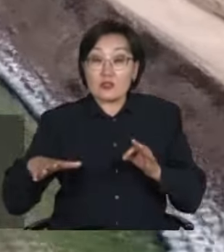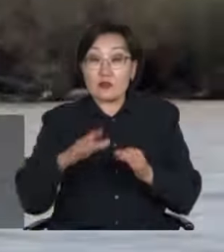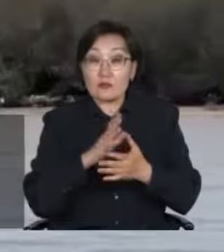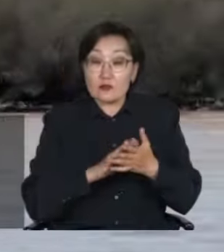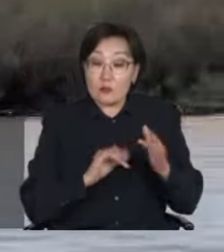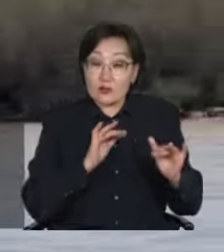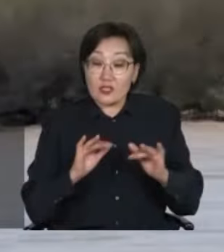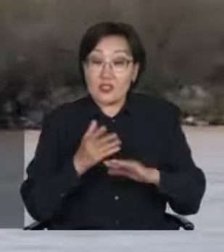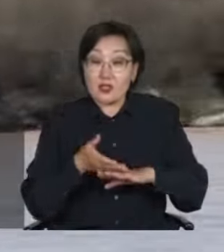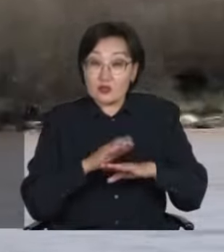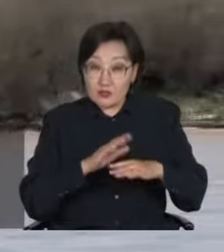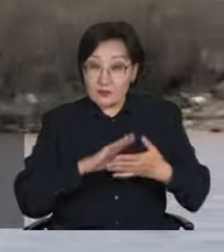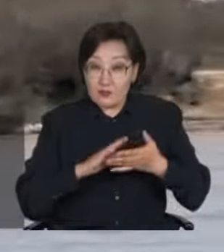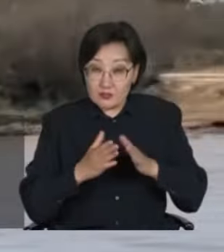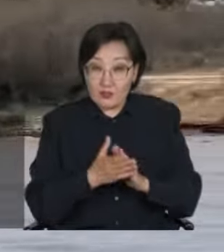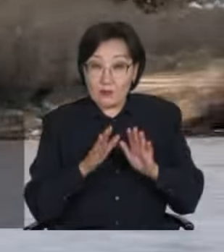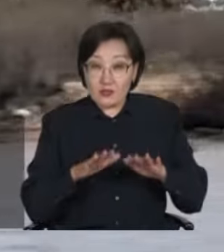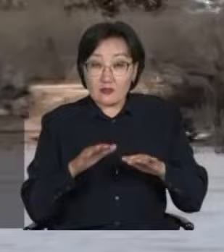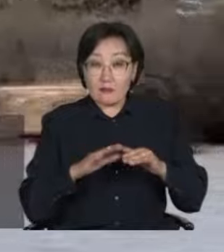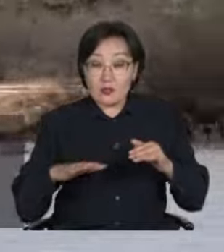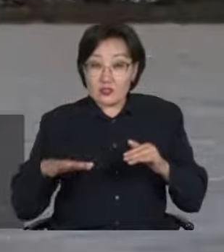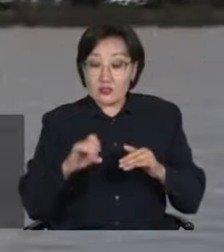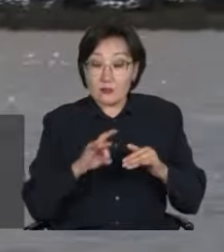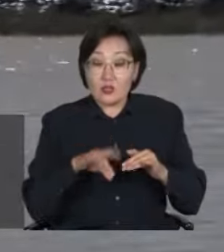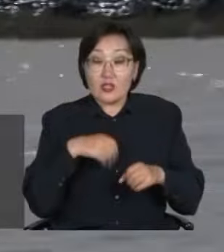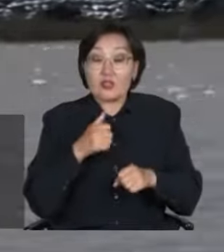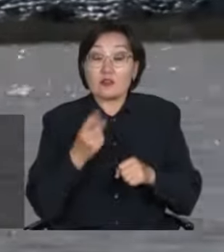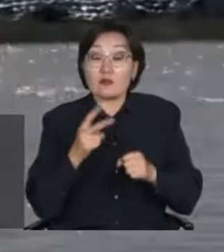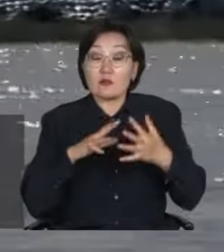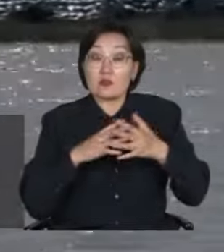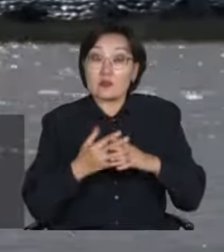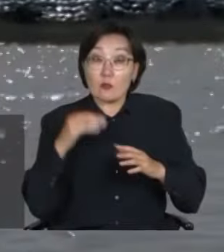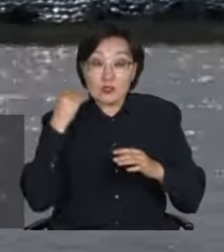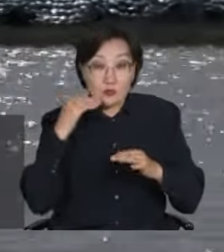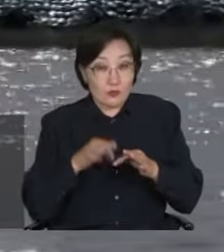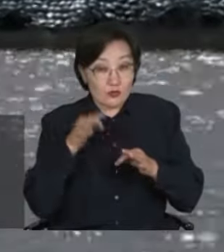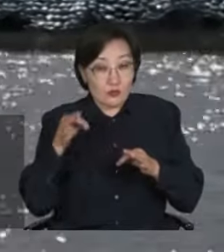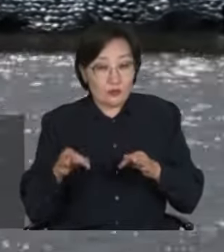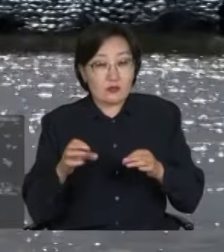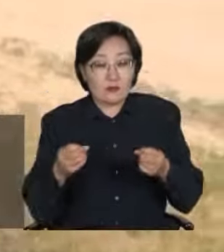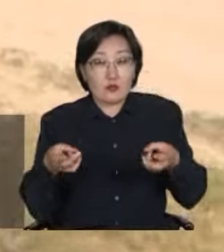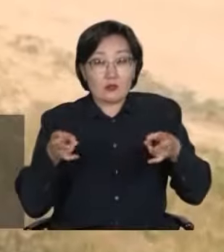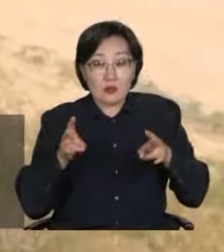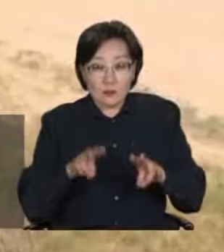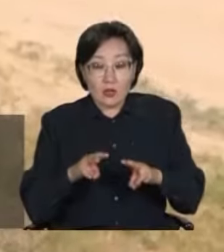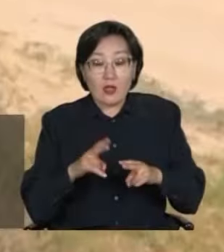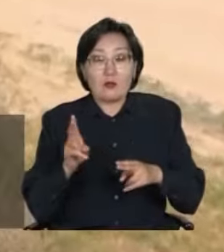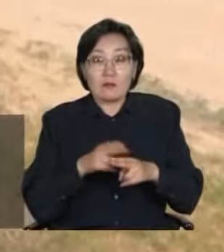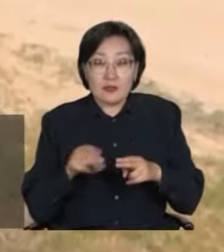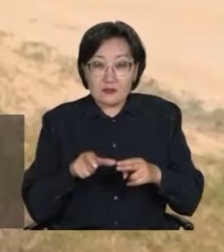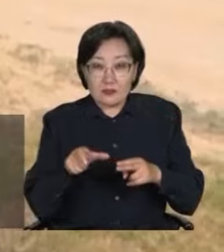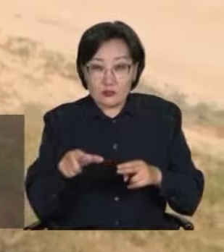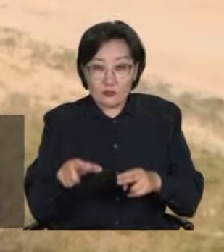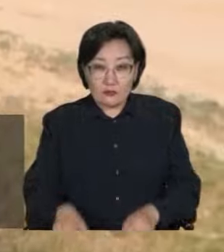продолжает действовать режим чрезвычайной ситуации местного масштаба. А 2 населенных пункта в Актюбинской области все еще находятся без транспортного